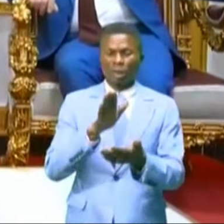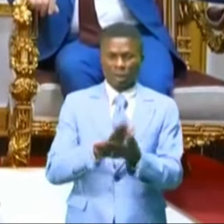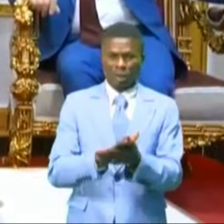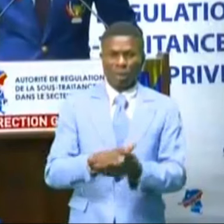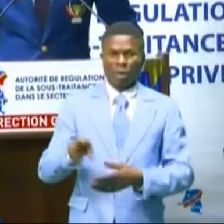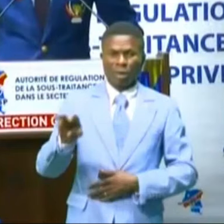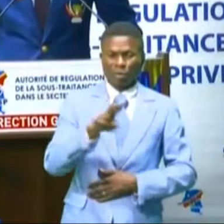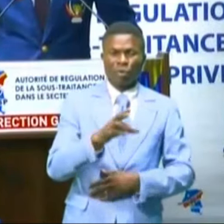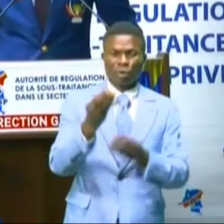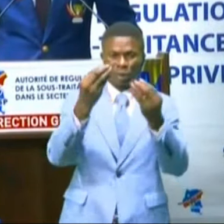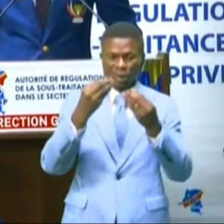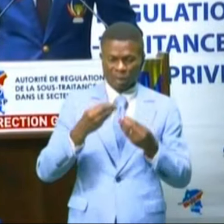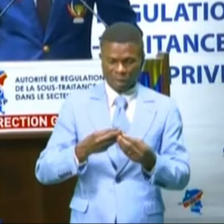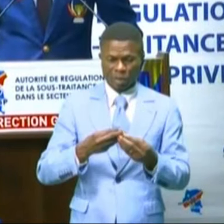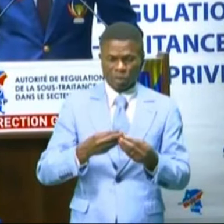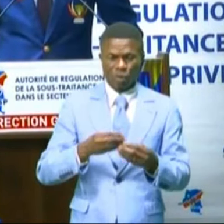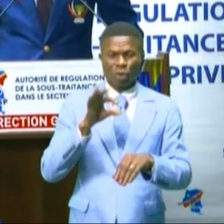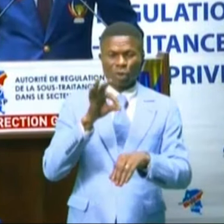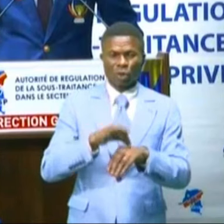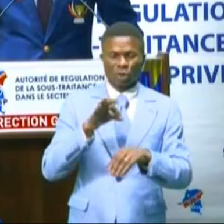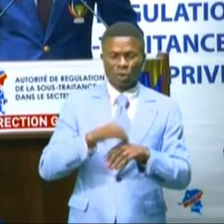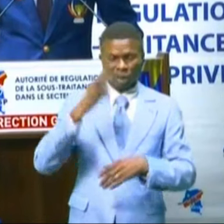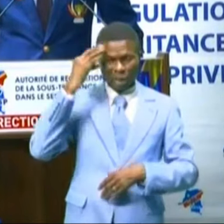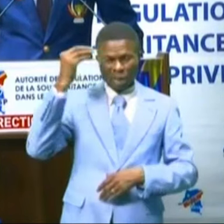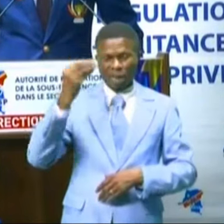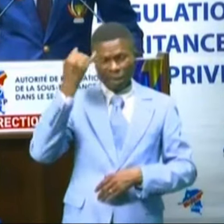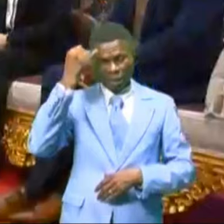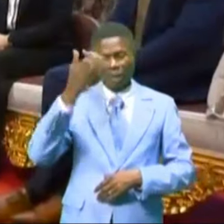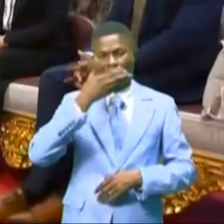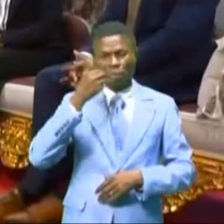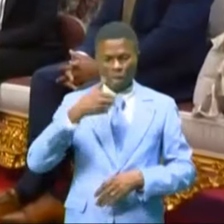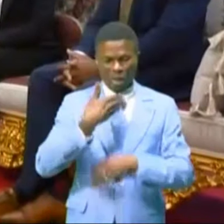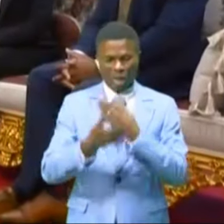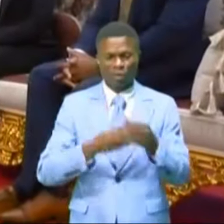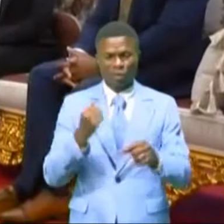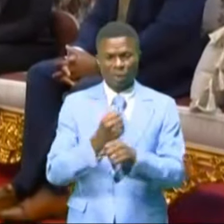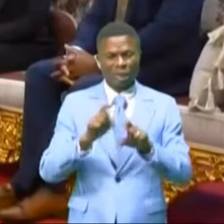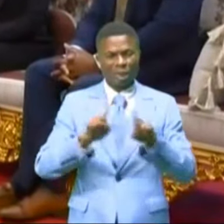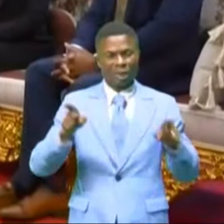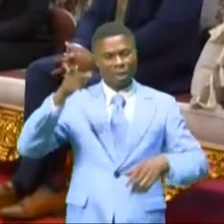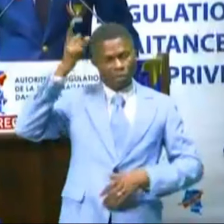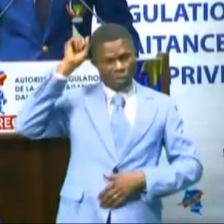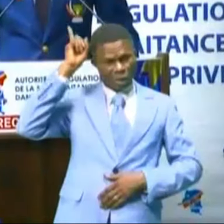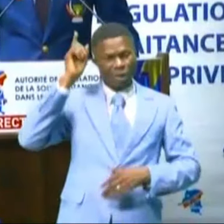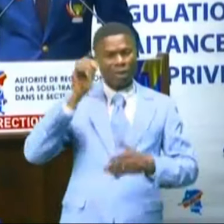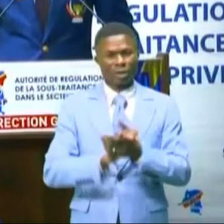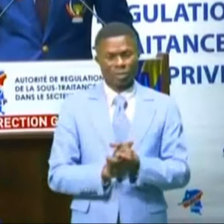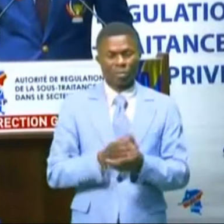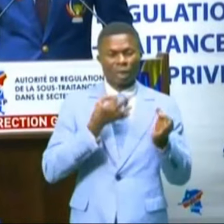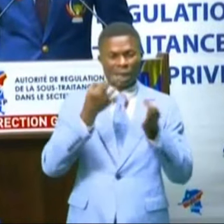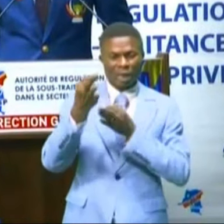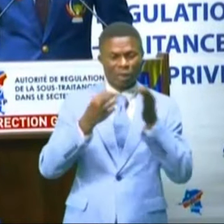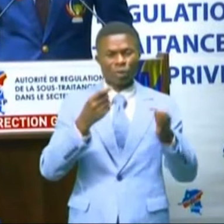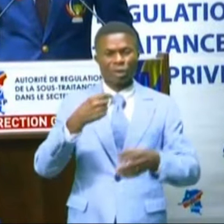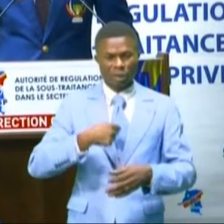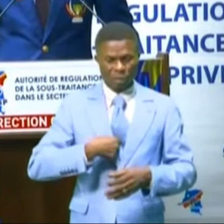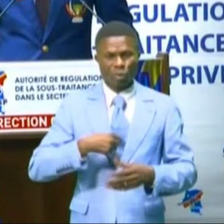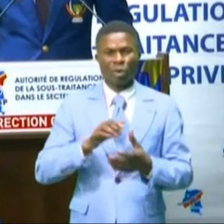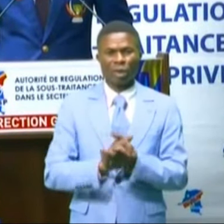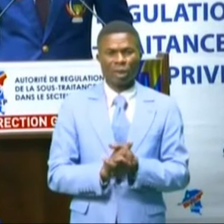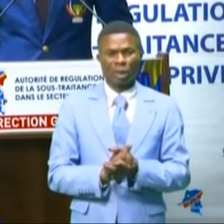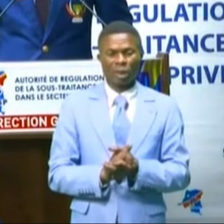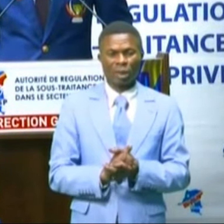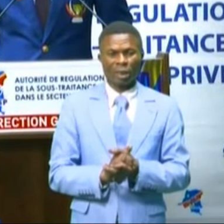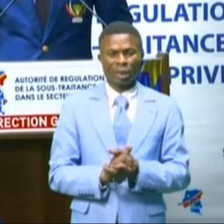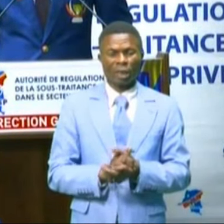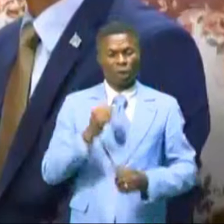qu'il m'a donné une chance, comme étant nouveau, de pouvoir faire les choses différemment que dans le passé. Il m'a expliqué avec une